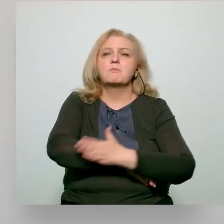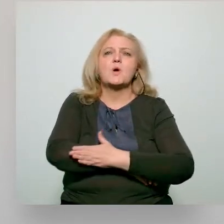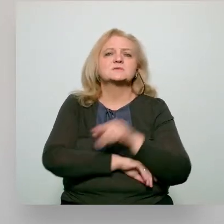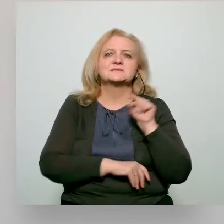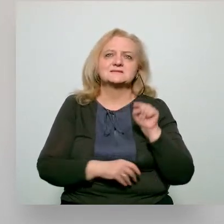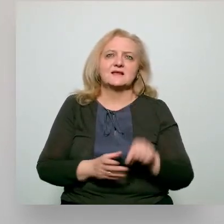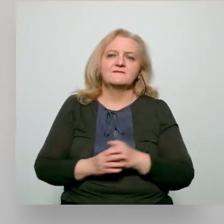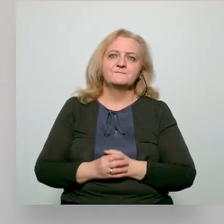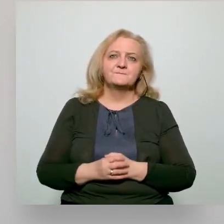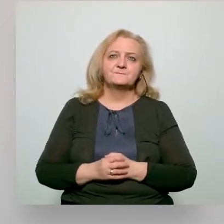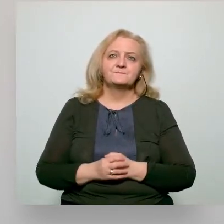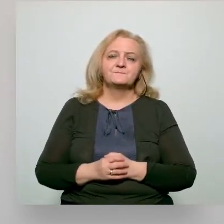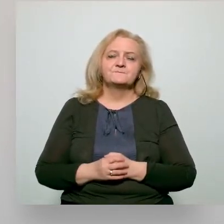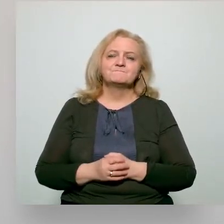się